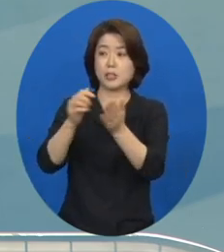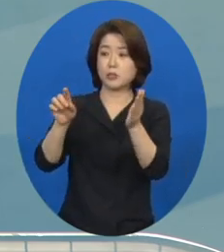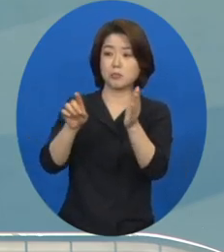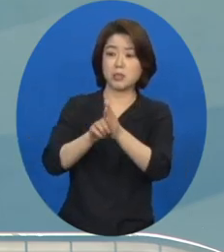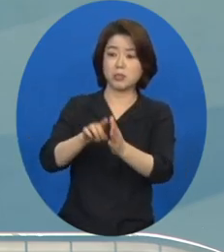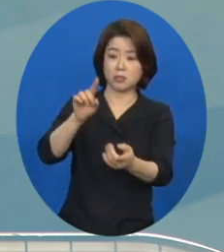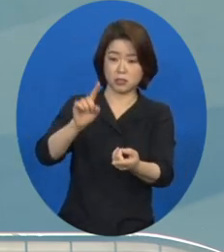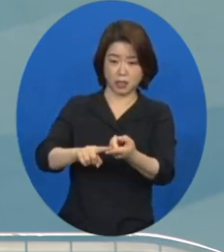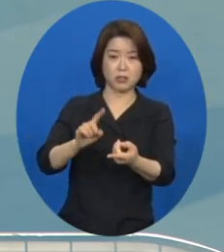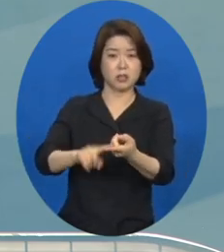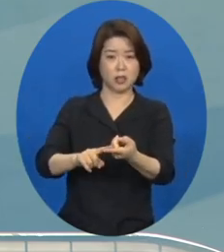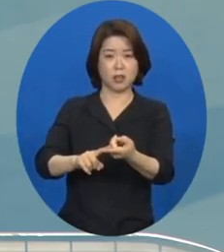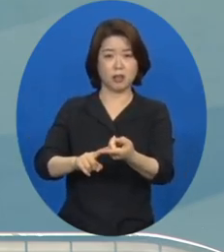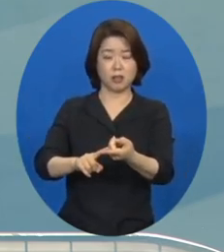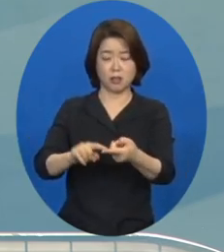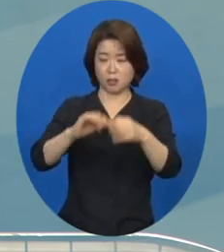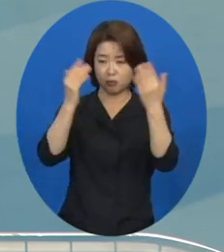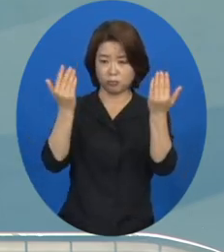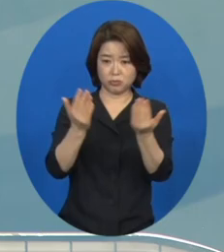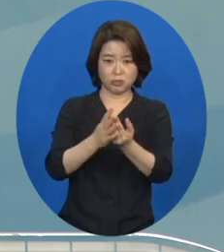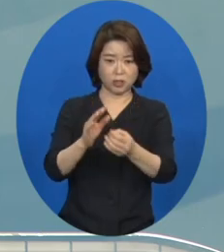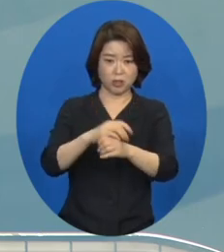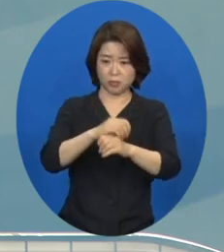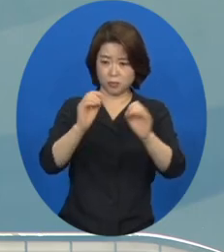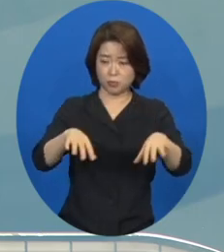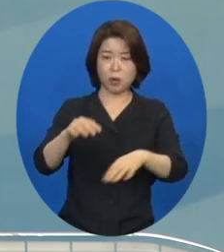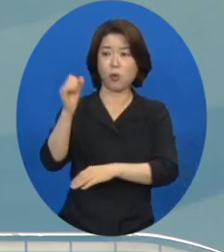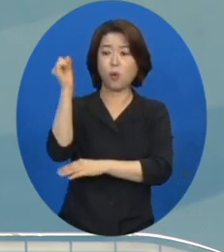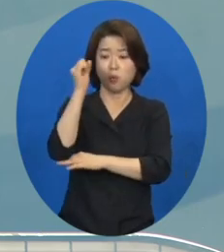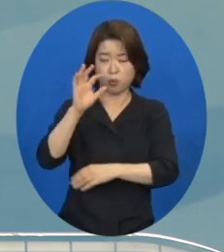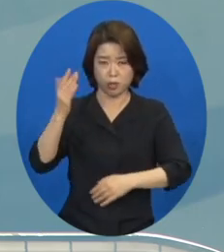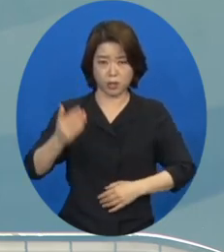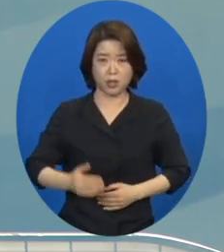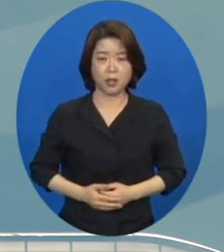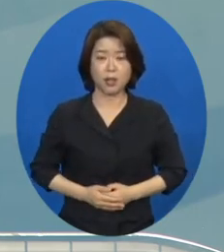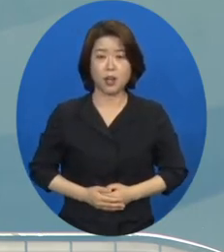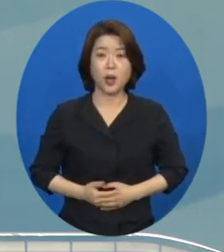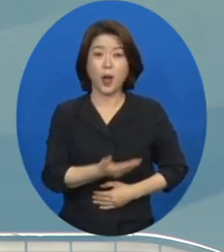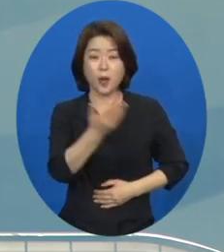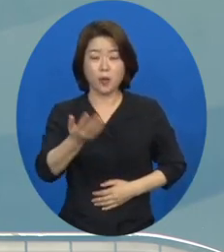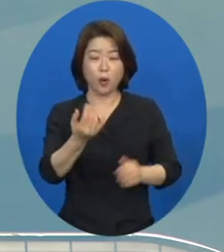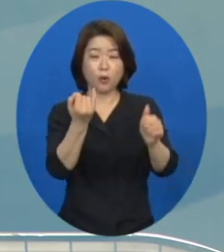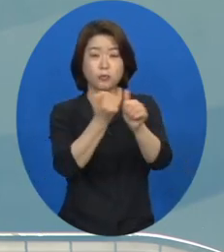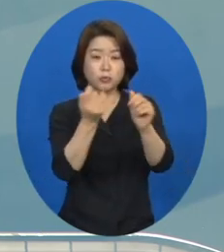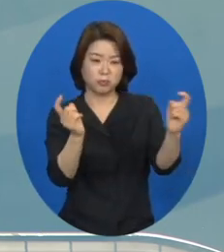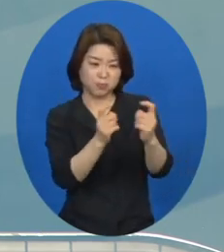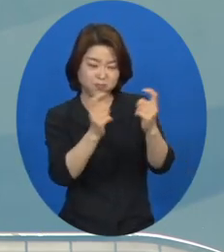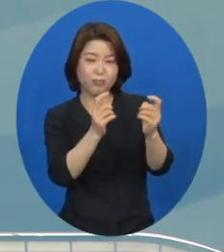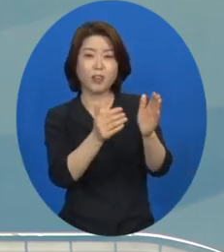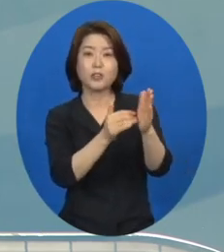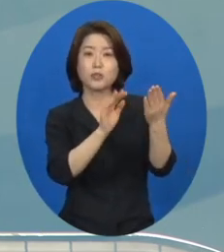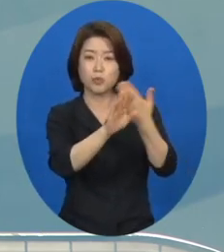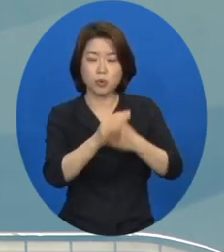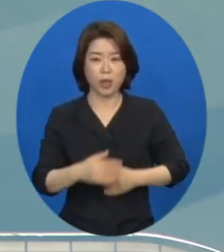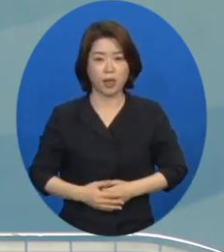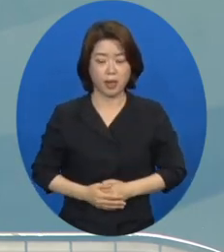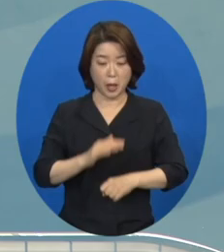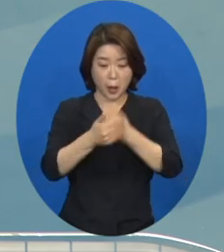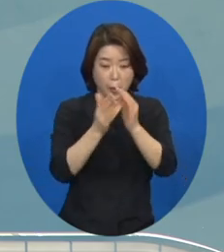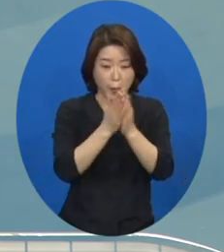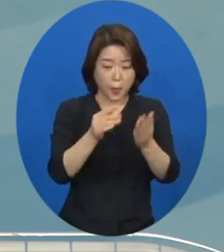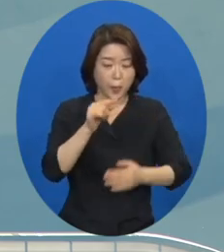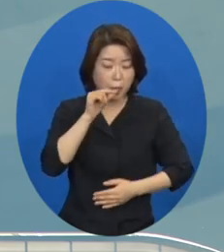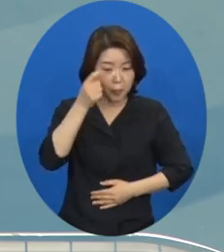것 자체가 다 흔들려요. 여러분, 부부싸움하고 난 다음에 큐티해